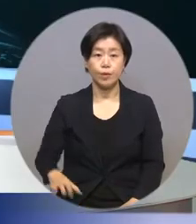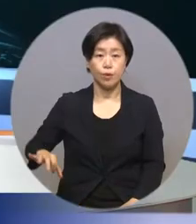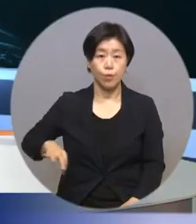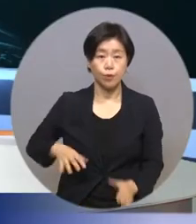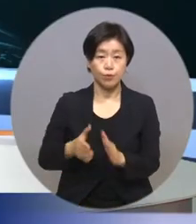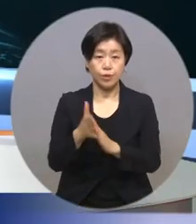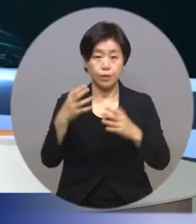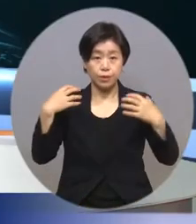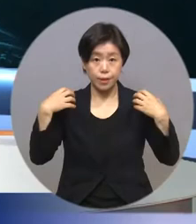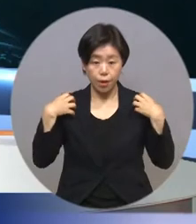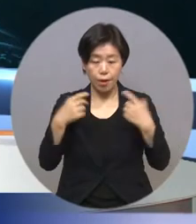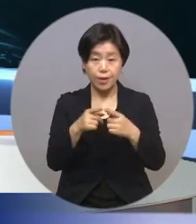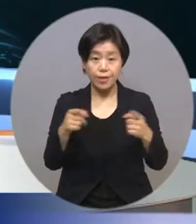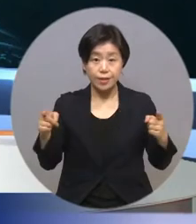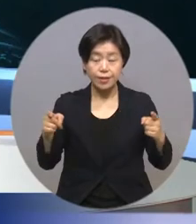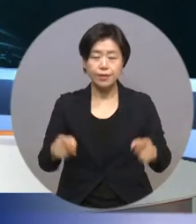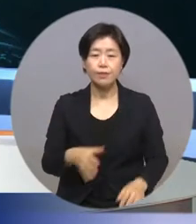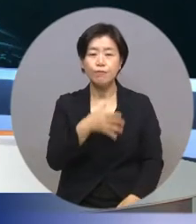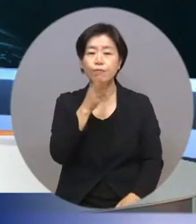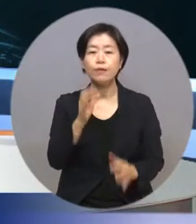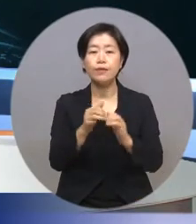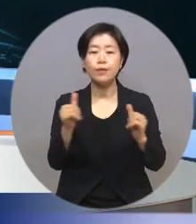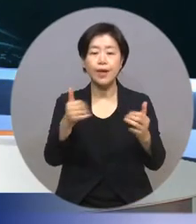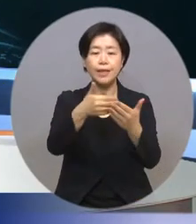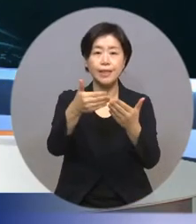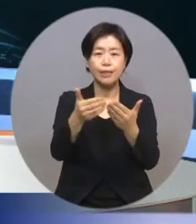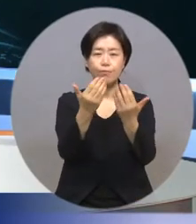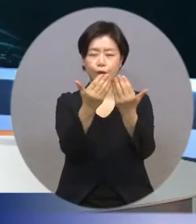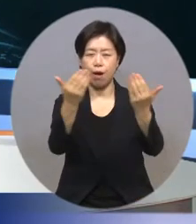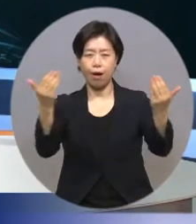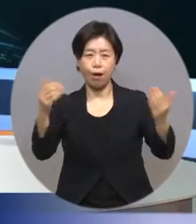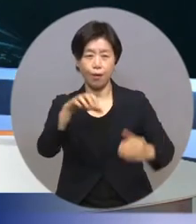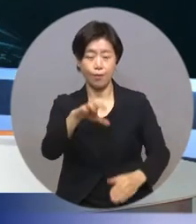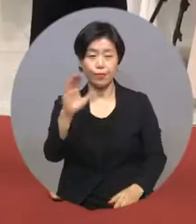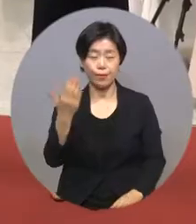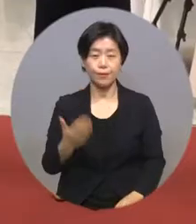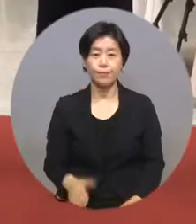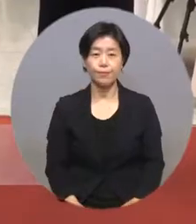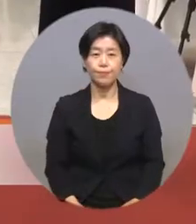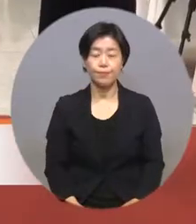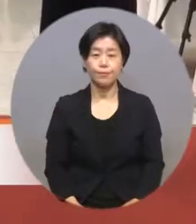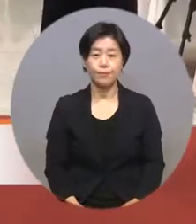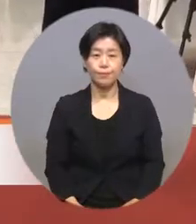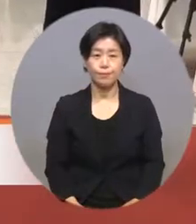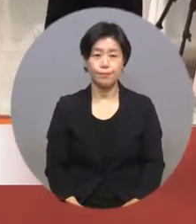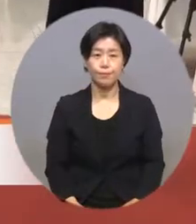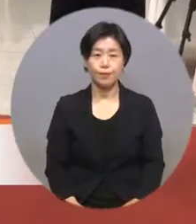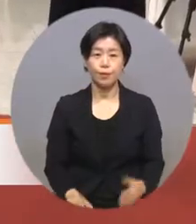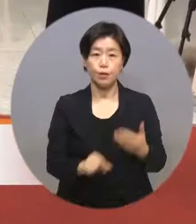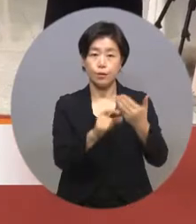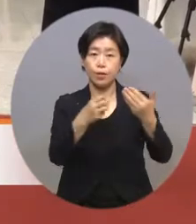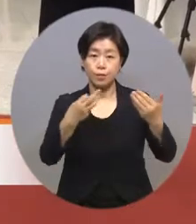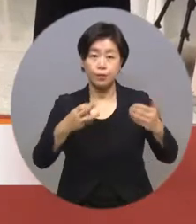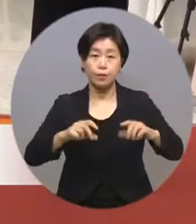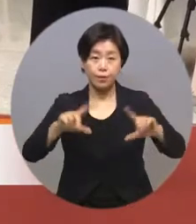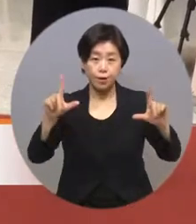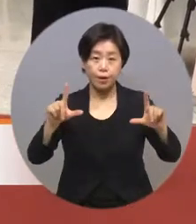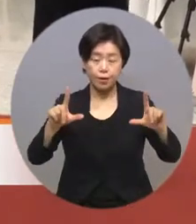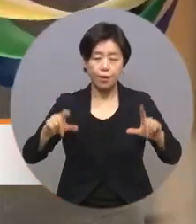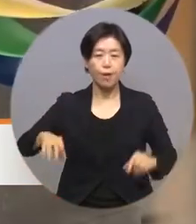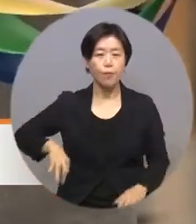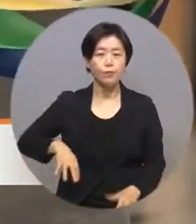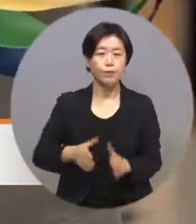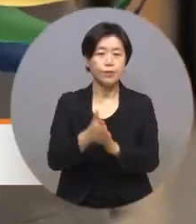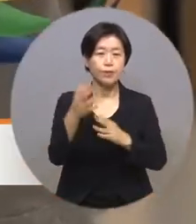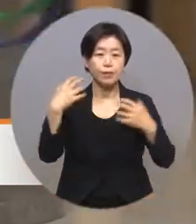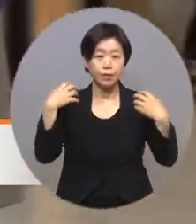원주시청의 로비가 노인들의 작품 전시 공간으로 탈바꿈했습니다. 지난 13일 원주시청 1층 로비에서